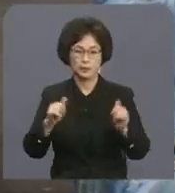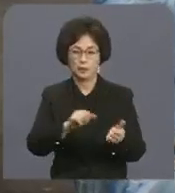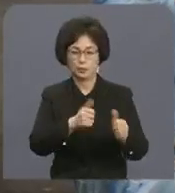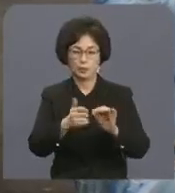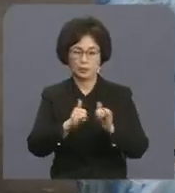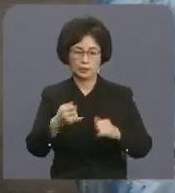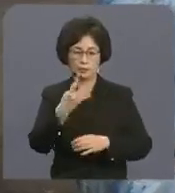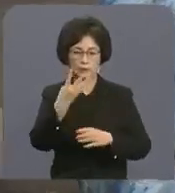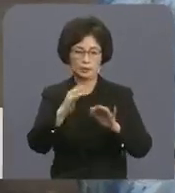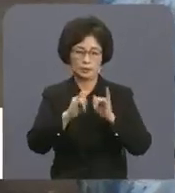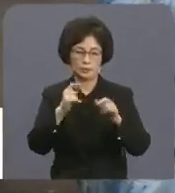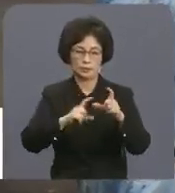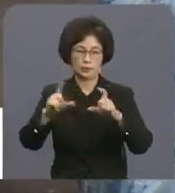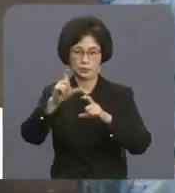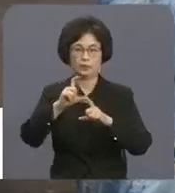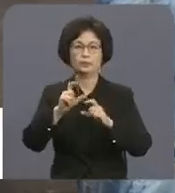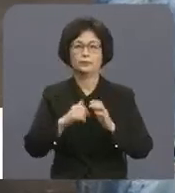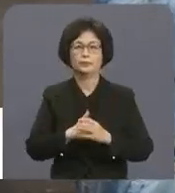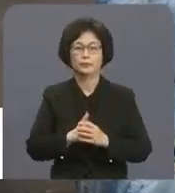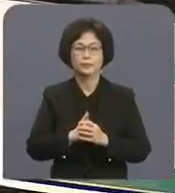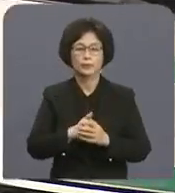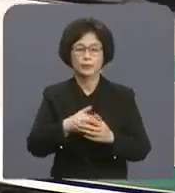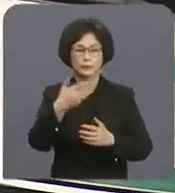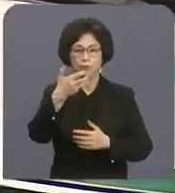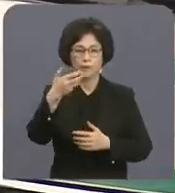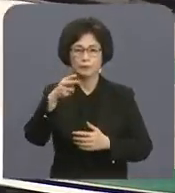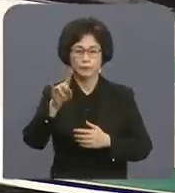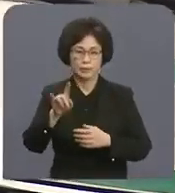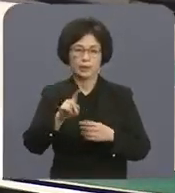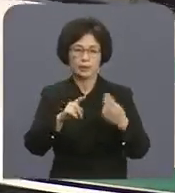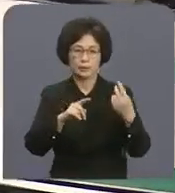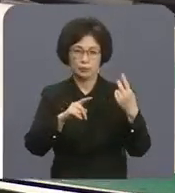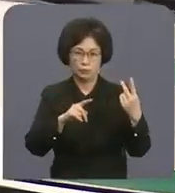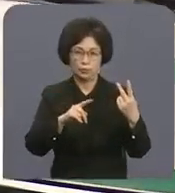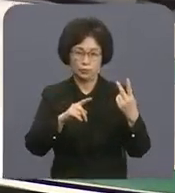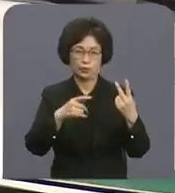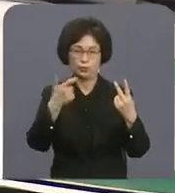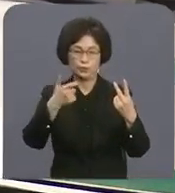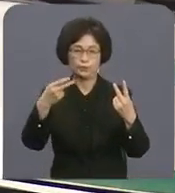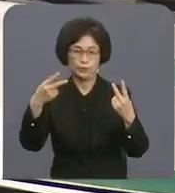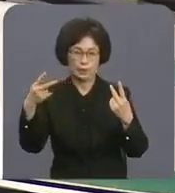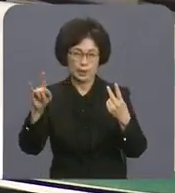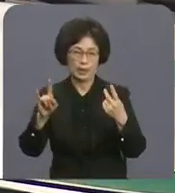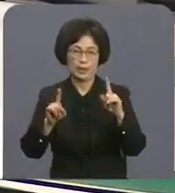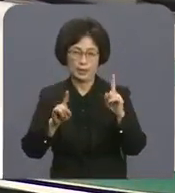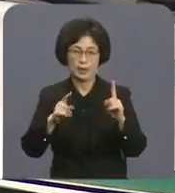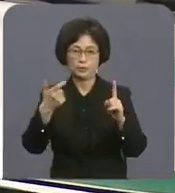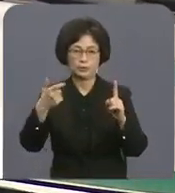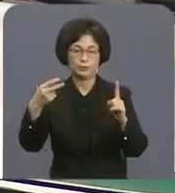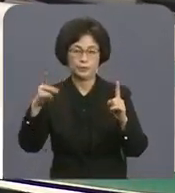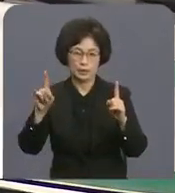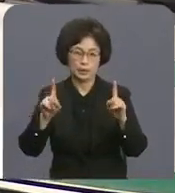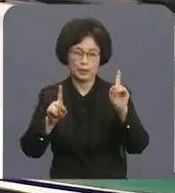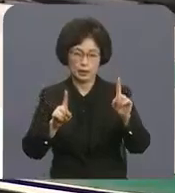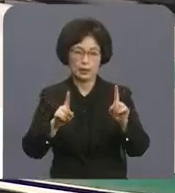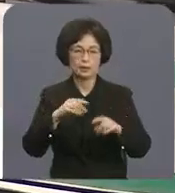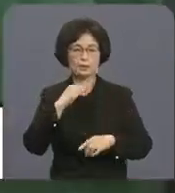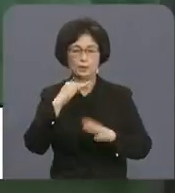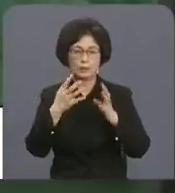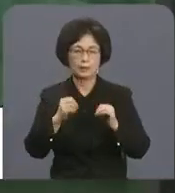사망자는 4명이 추가됐습니다. 80대 2명과 70대 1명, 60대 1명 등 주로 고령